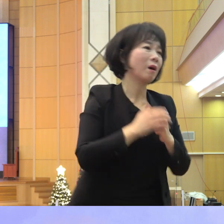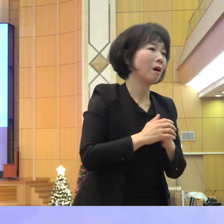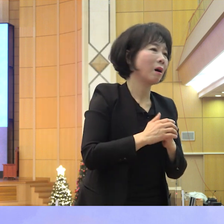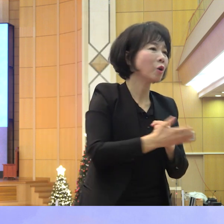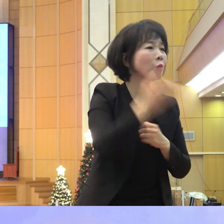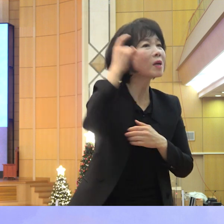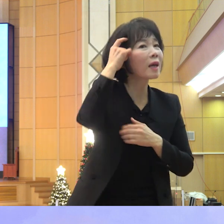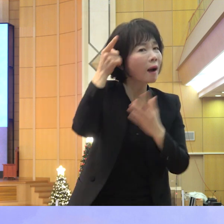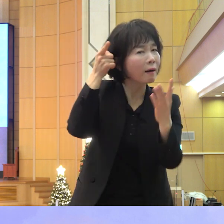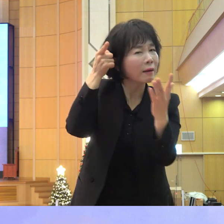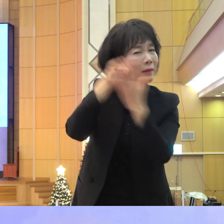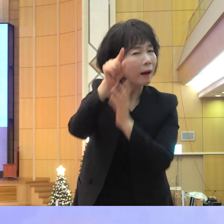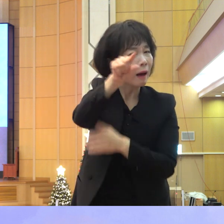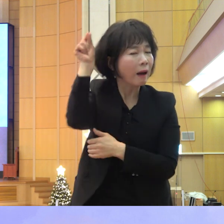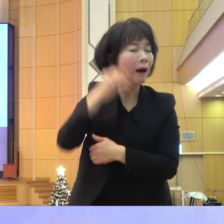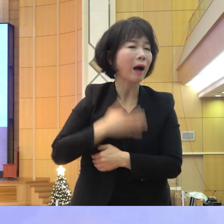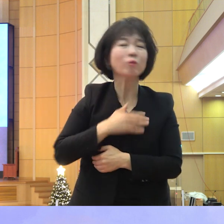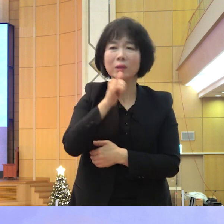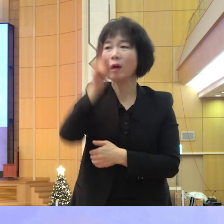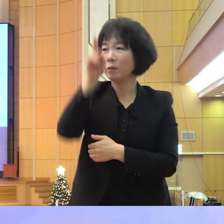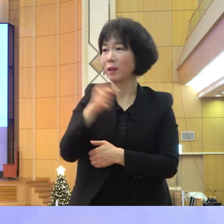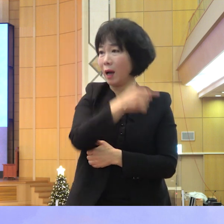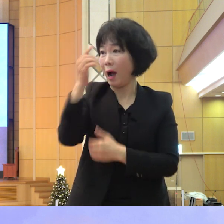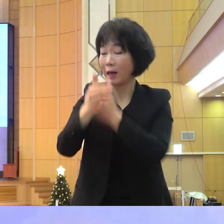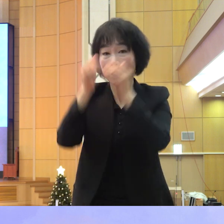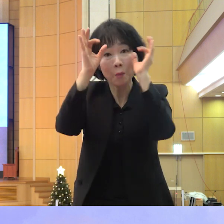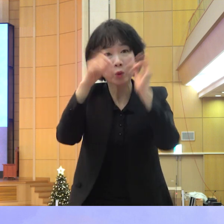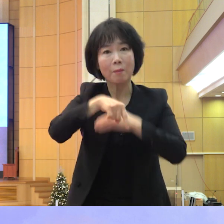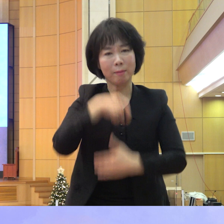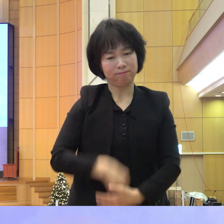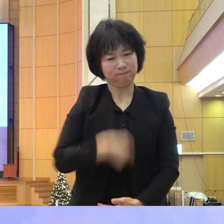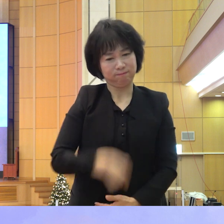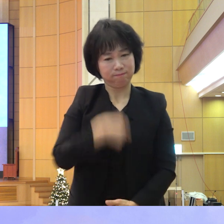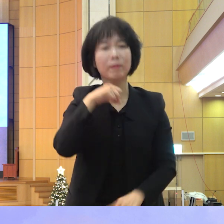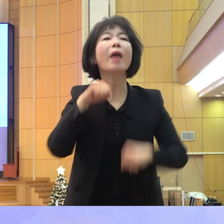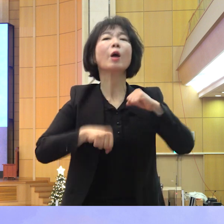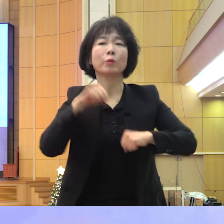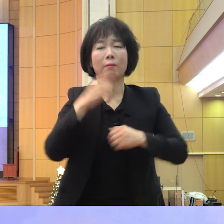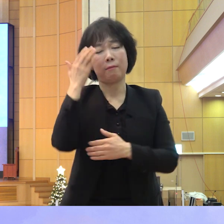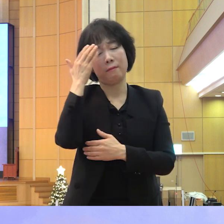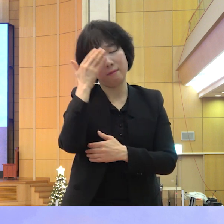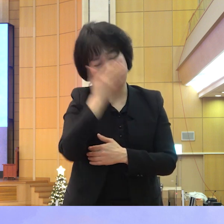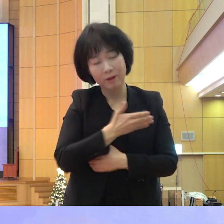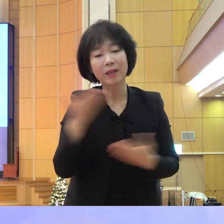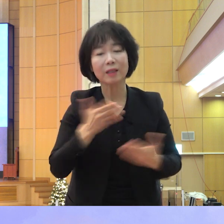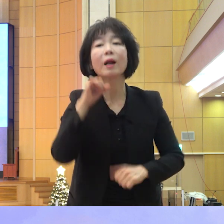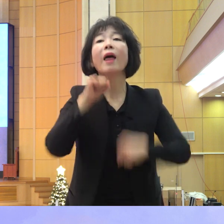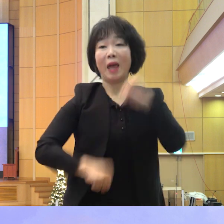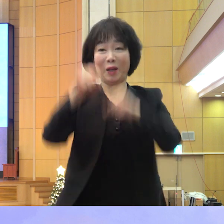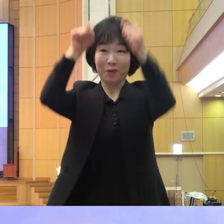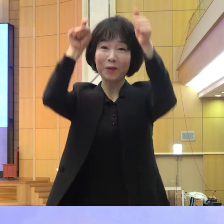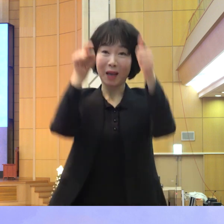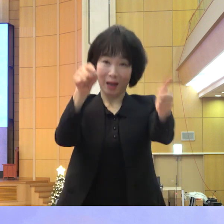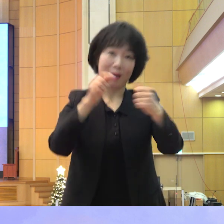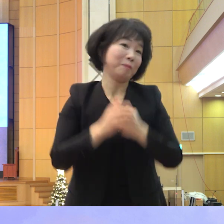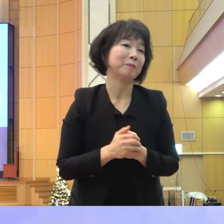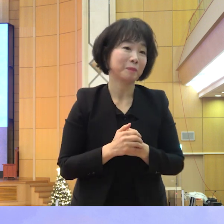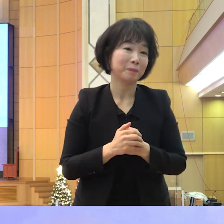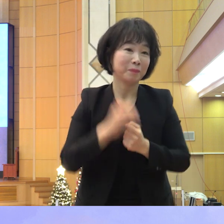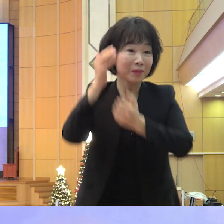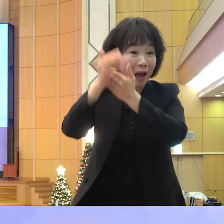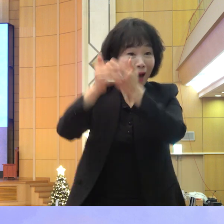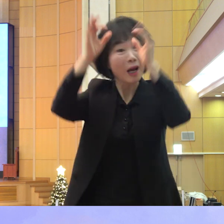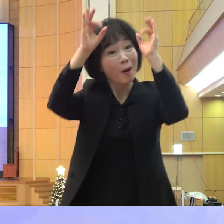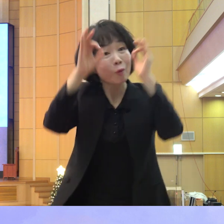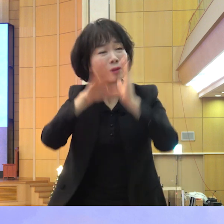계세요. 여호와 보시기에 정직하고 선량한 일을 행하라. 하나님